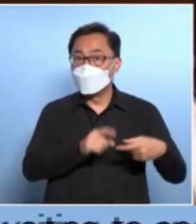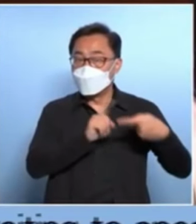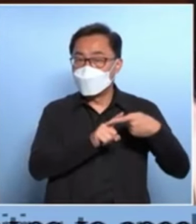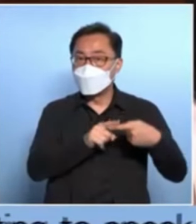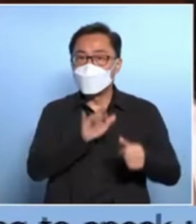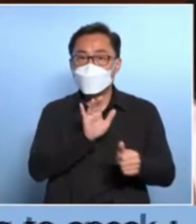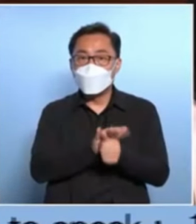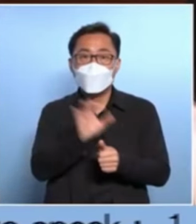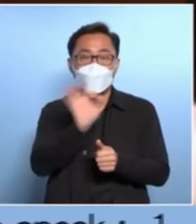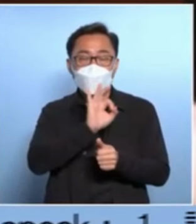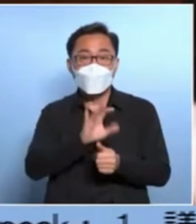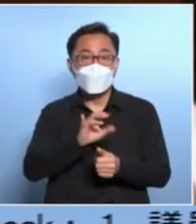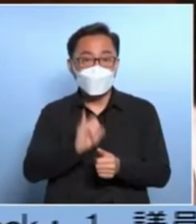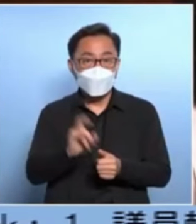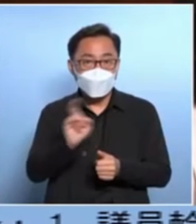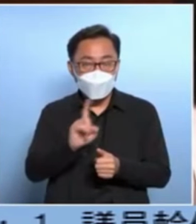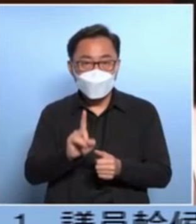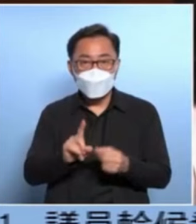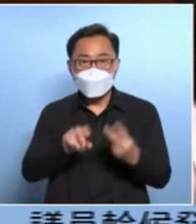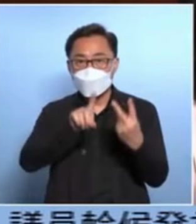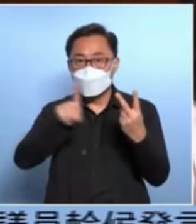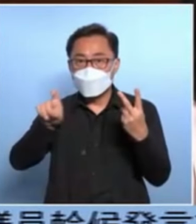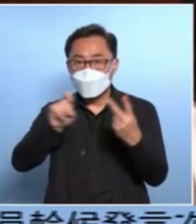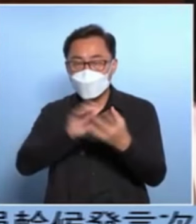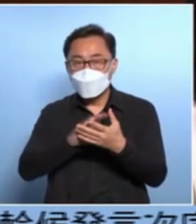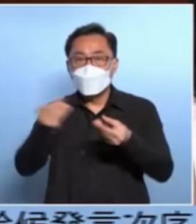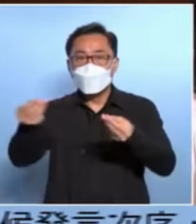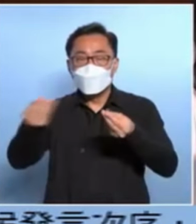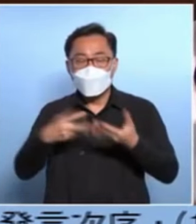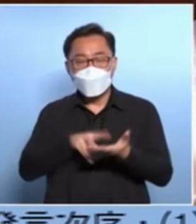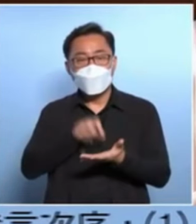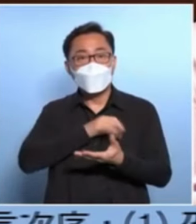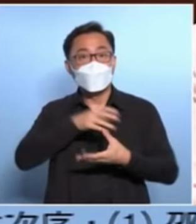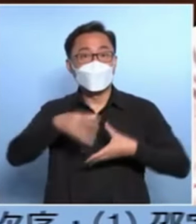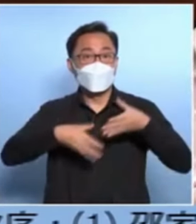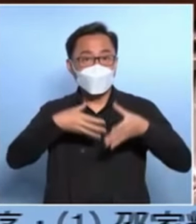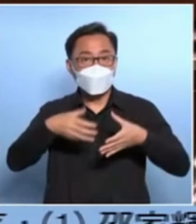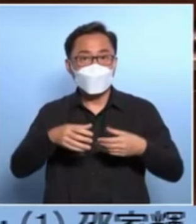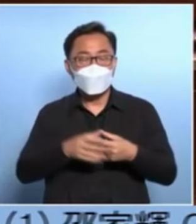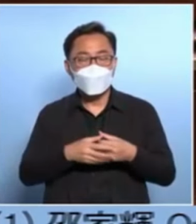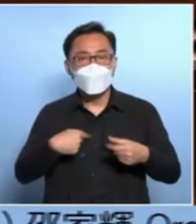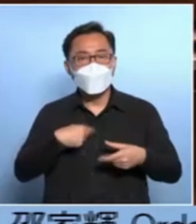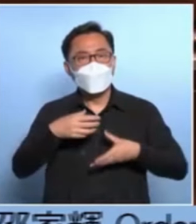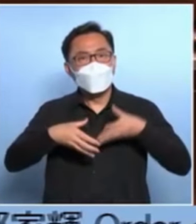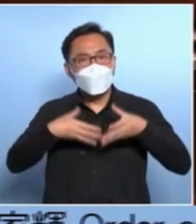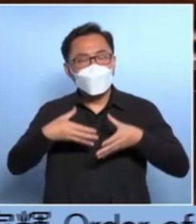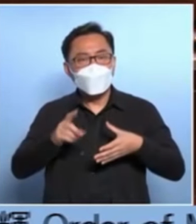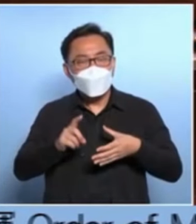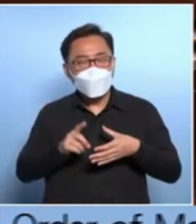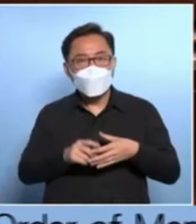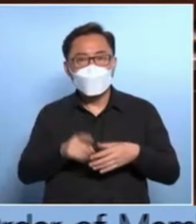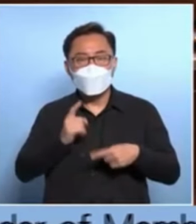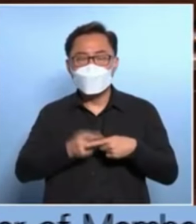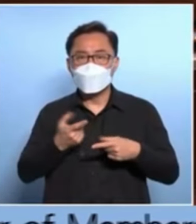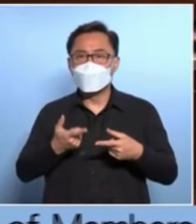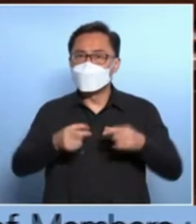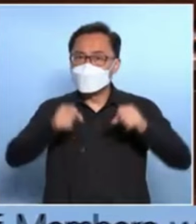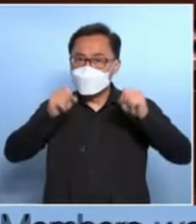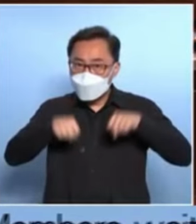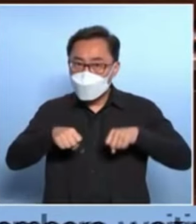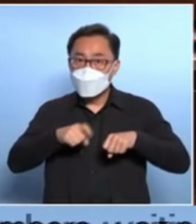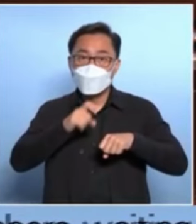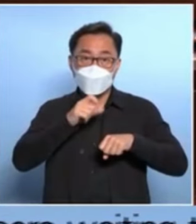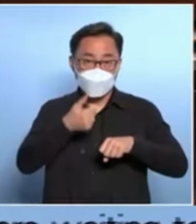實19年政府已經拿上來立法會跟我們討論的。我們討論的時候呢，其實我發覺是沒有爭議的，即大部